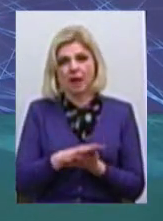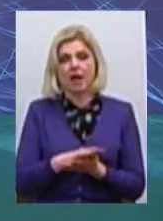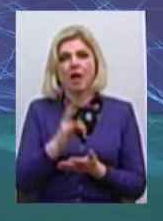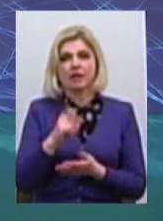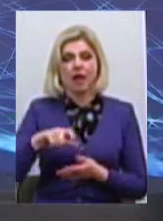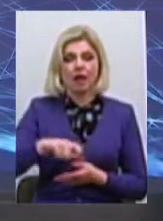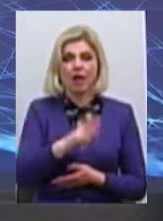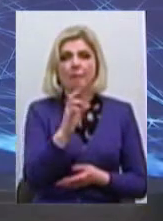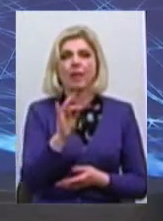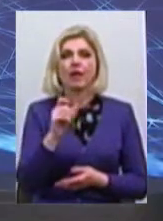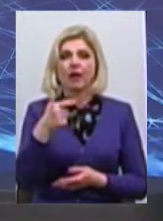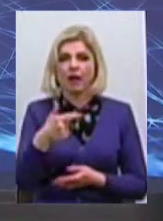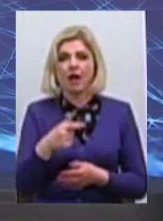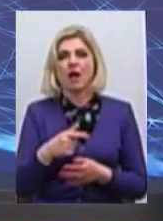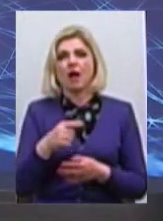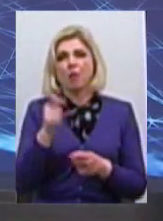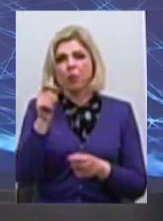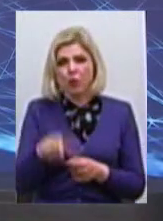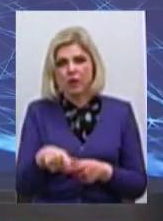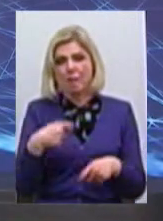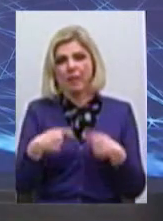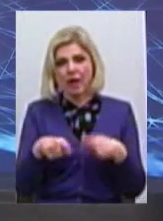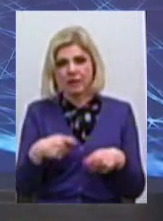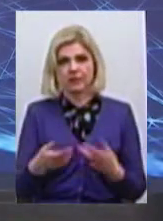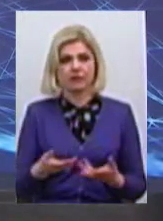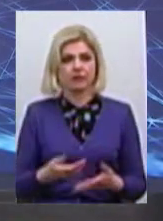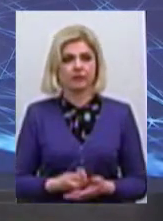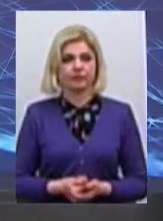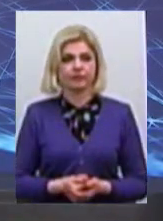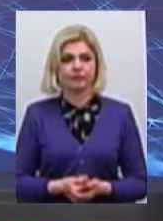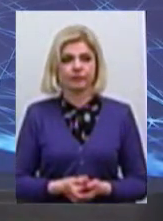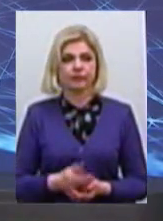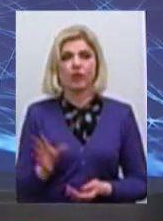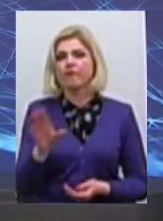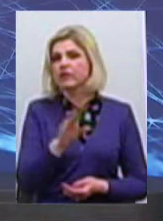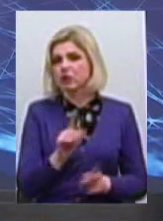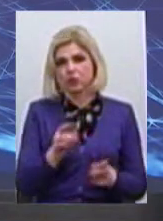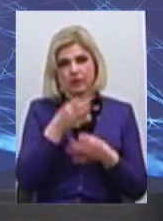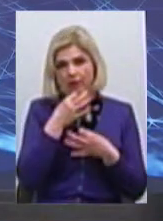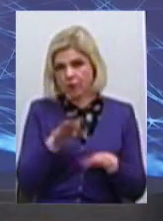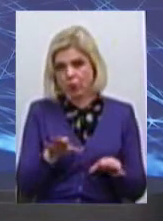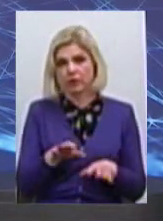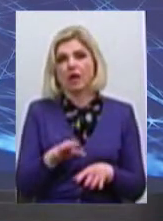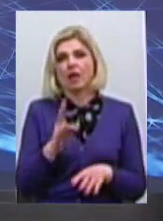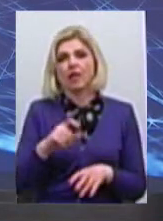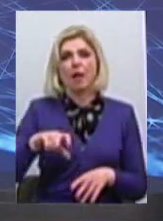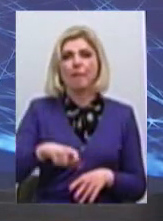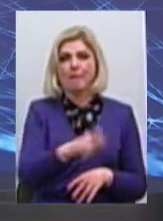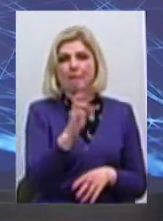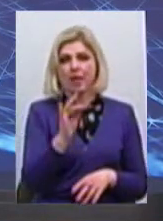берегової лінії. Ті ж самі пляшки, пластик, все, що завгодно. Все, що завгодно на берегової